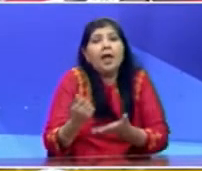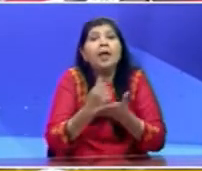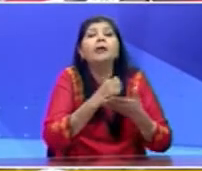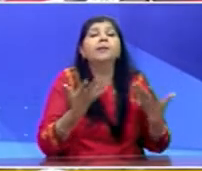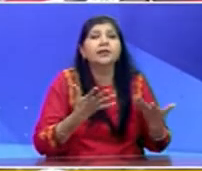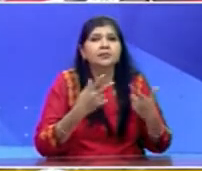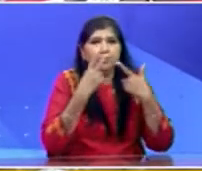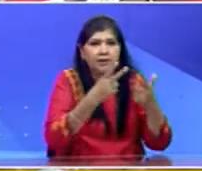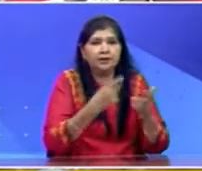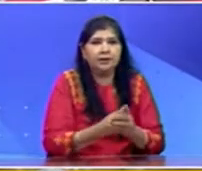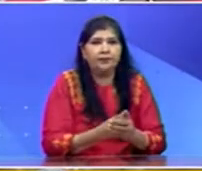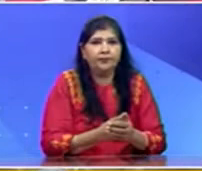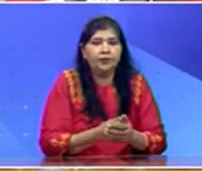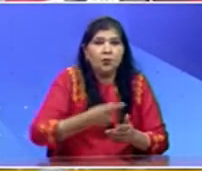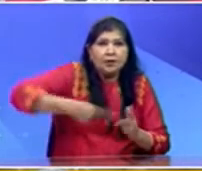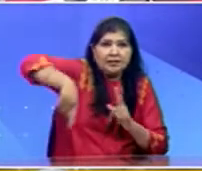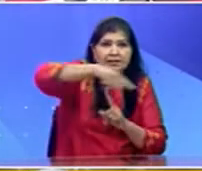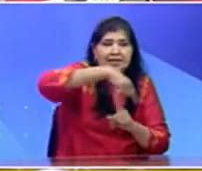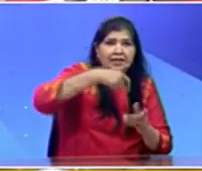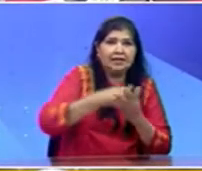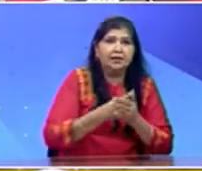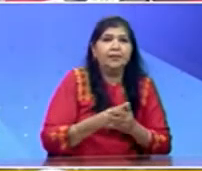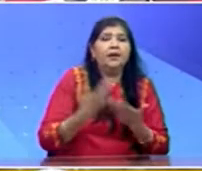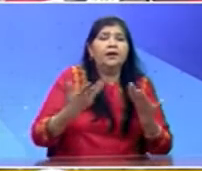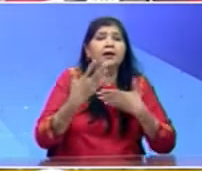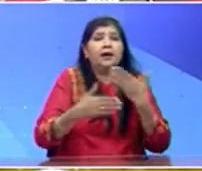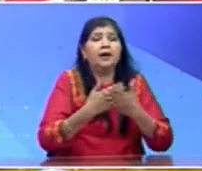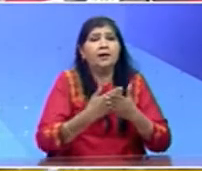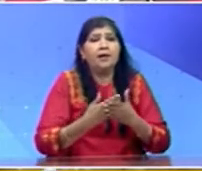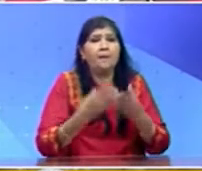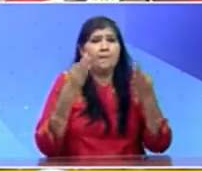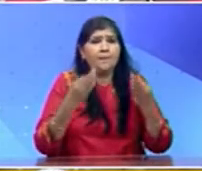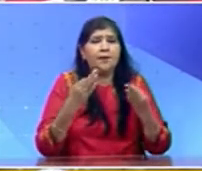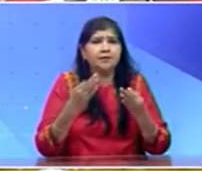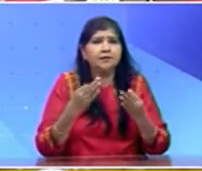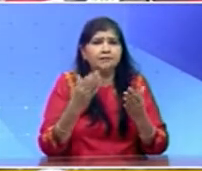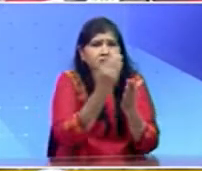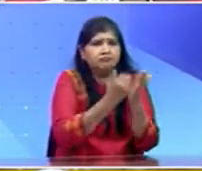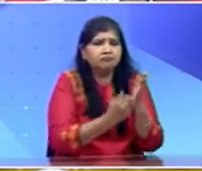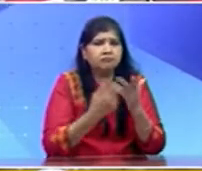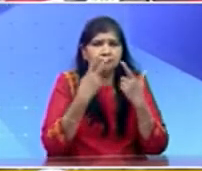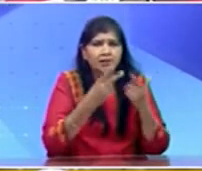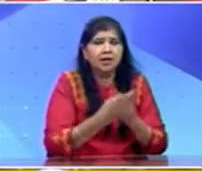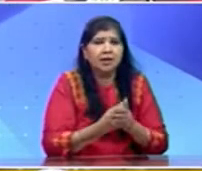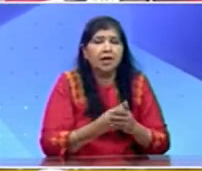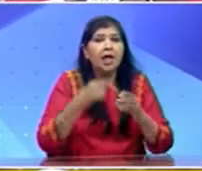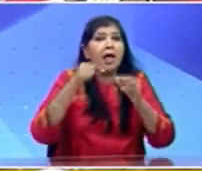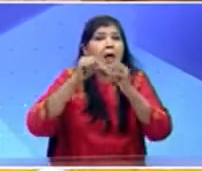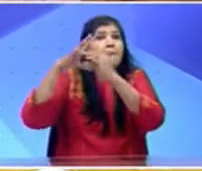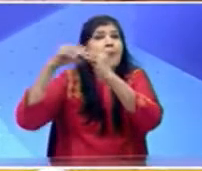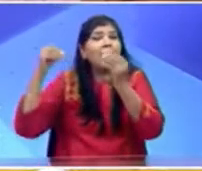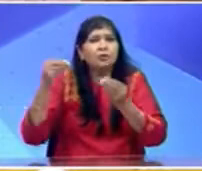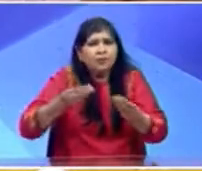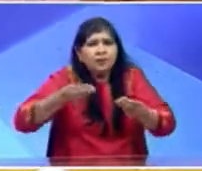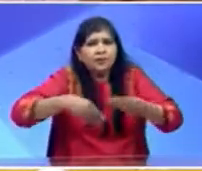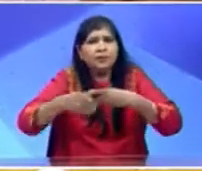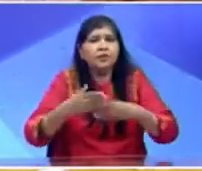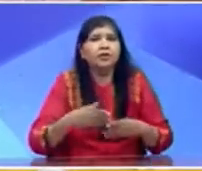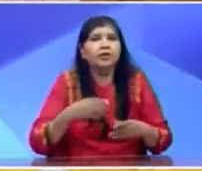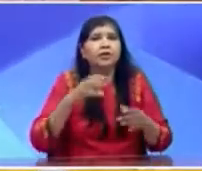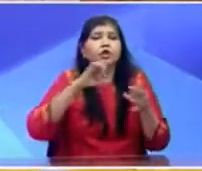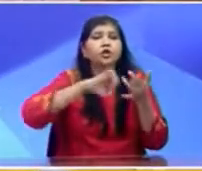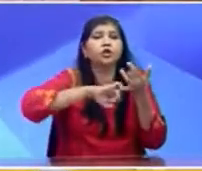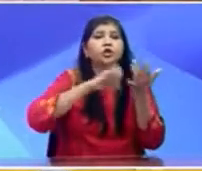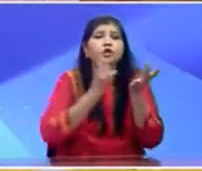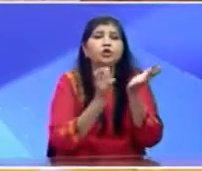वे इस क्षेत्र में कई मजेदार चीजें भी कर रहे हैं। बेंगलुरु में शूमी टॉय